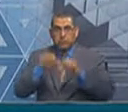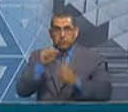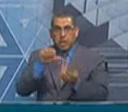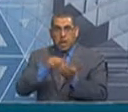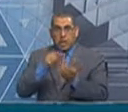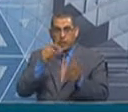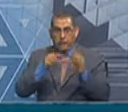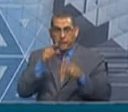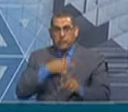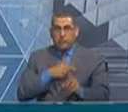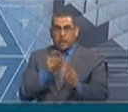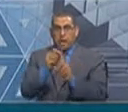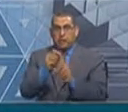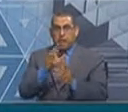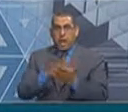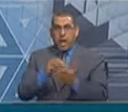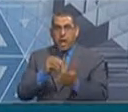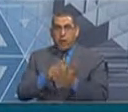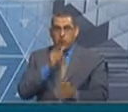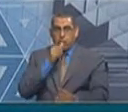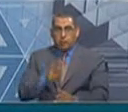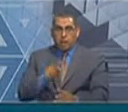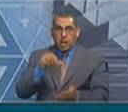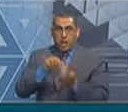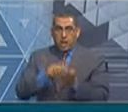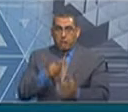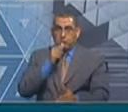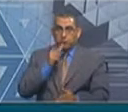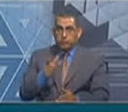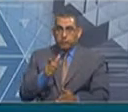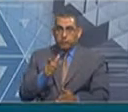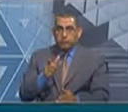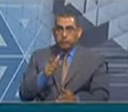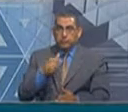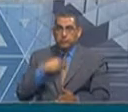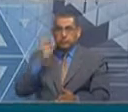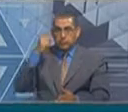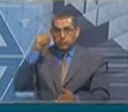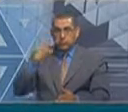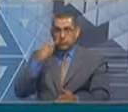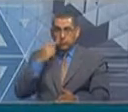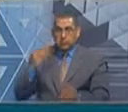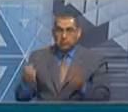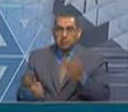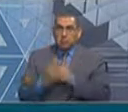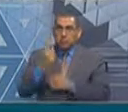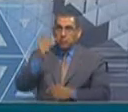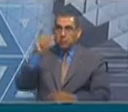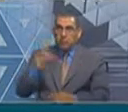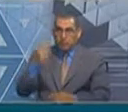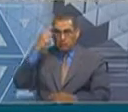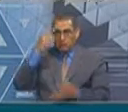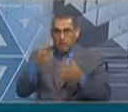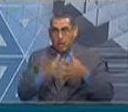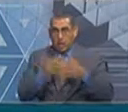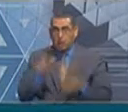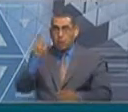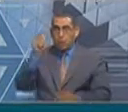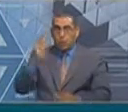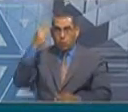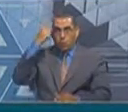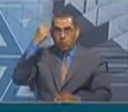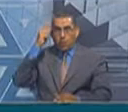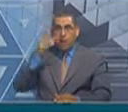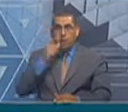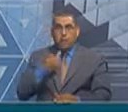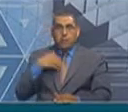الإيرانية. وفي أول رد فعل لها تقول إيران إن حالة الفرض الدولي للإجراء الأمريكي الأحادي